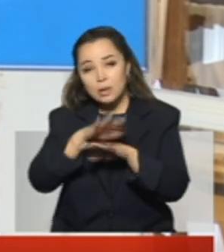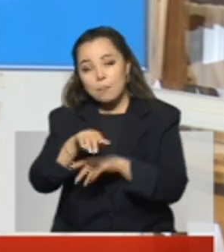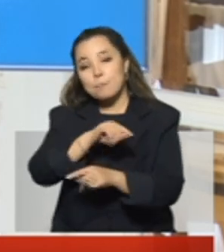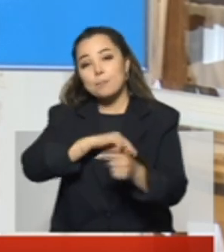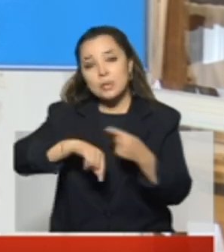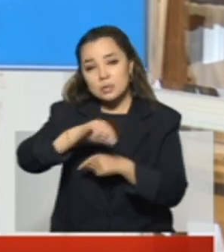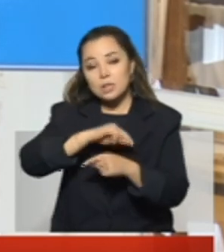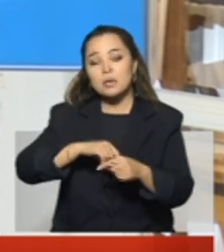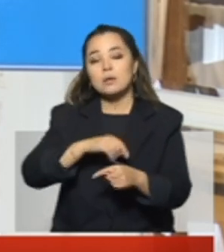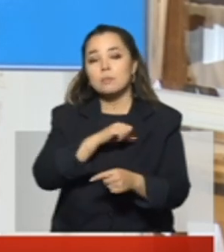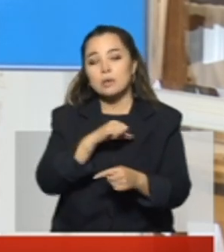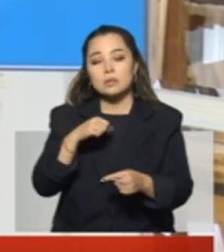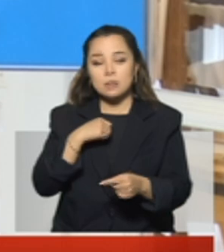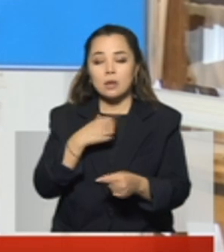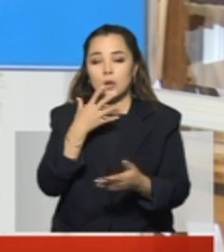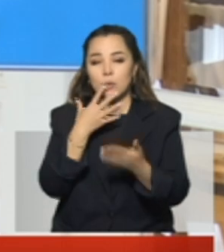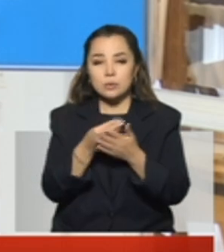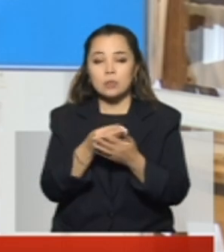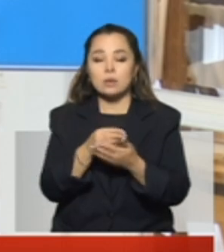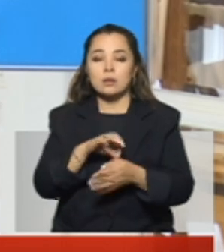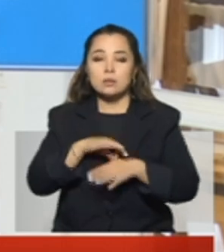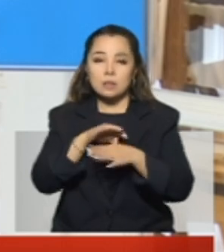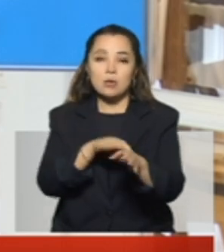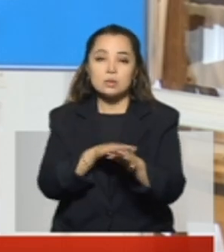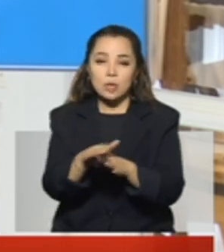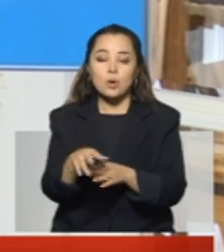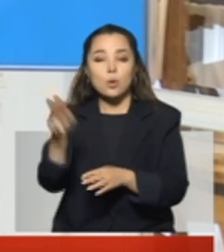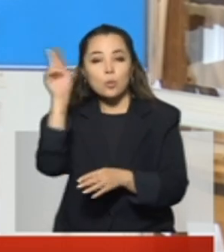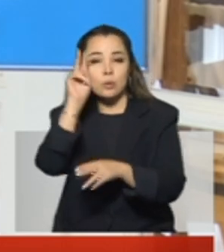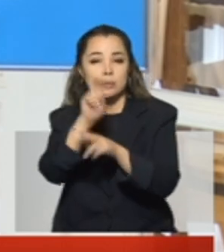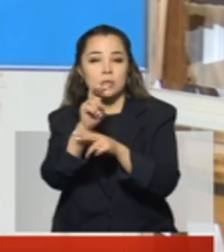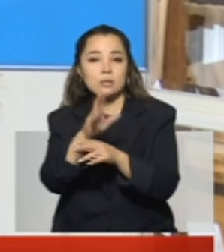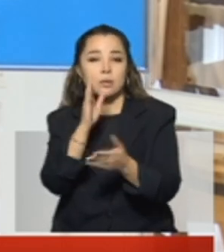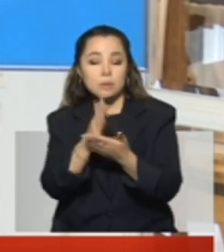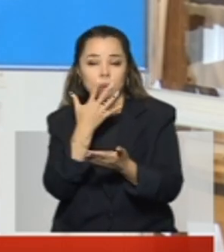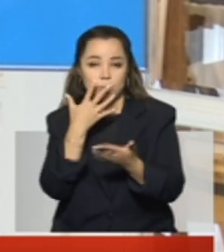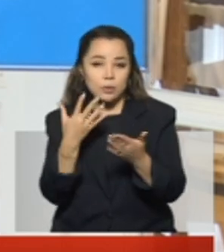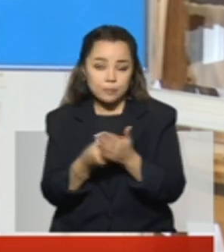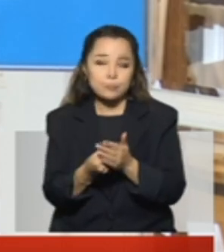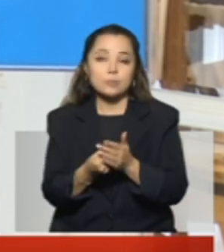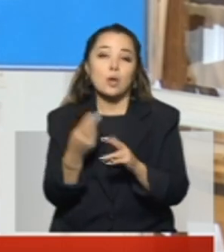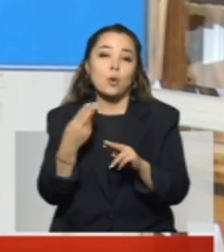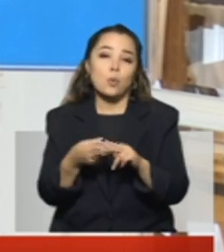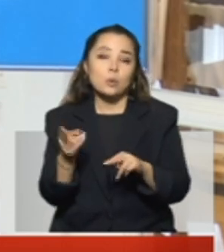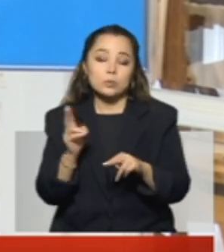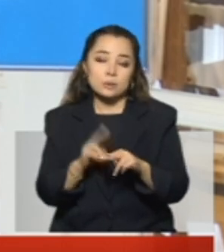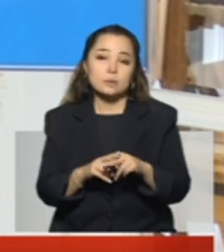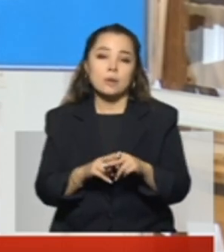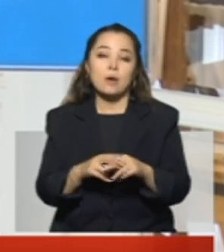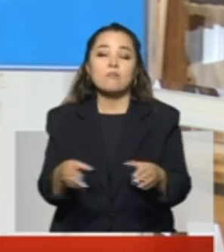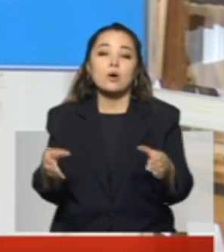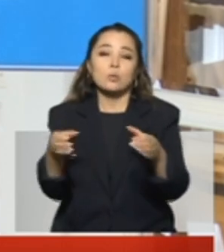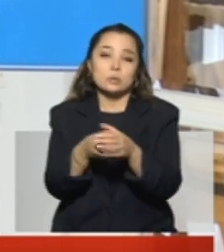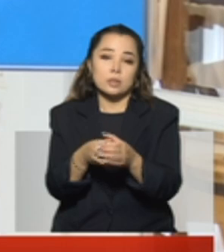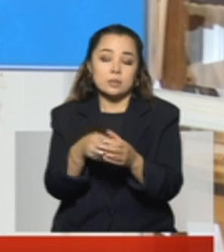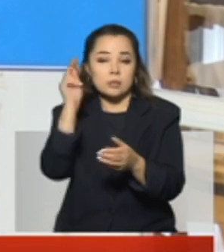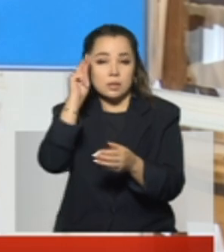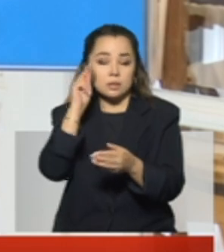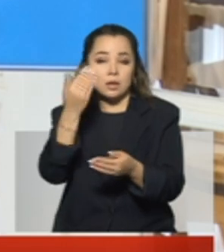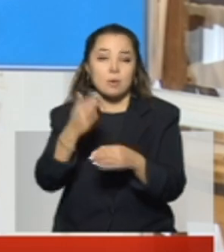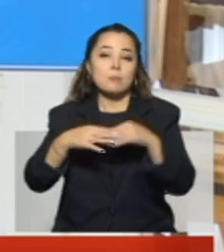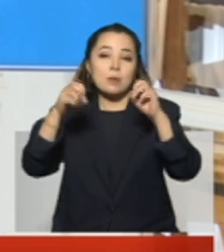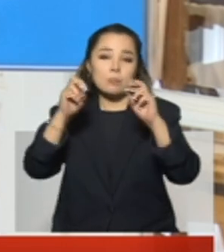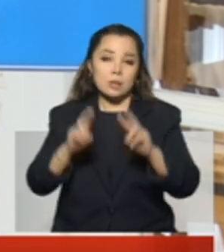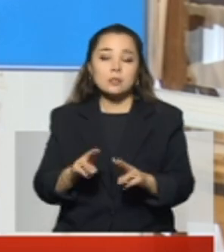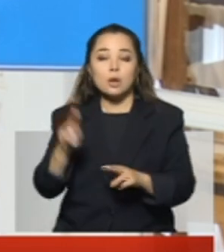бизнес инженер мамандығында Кейлеу университетінде оқып жатырмын. Сол факультеттен